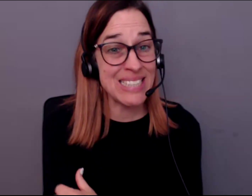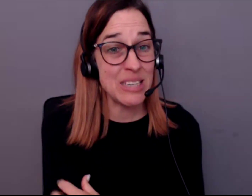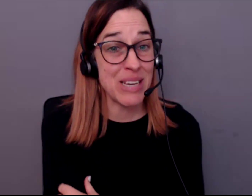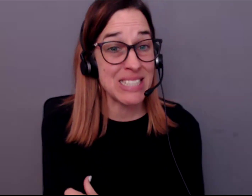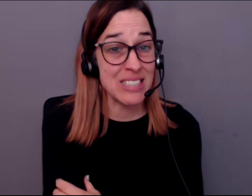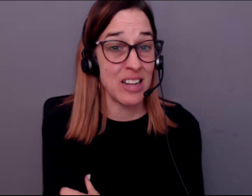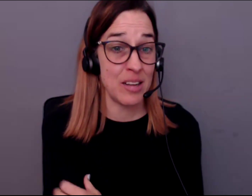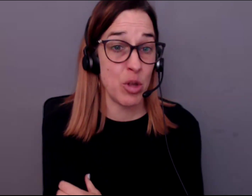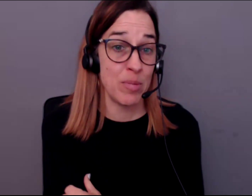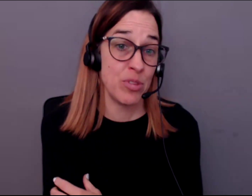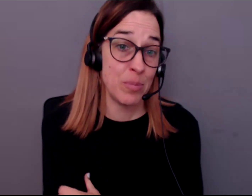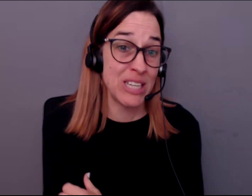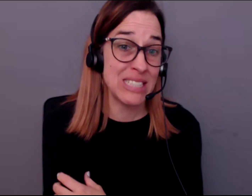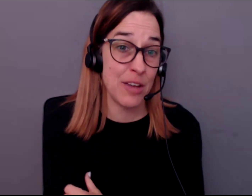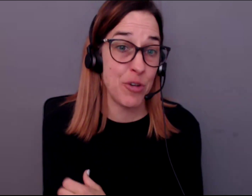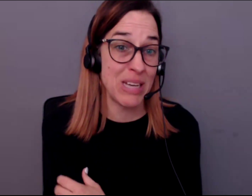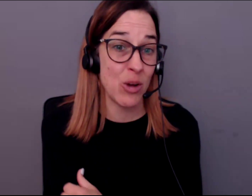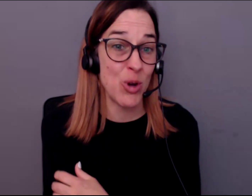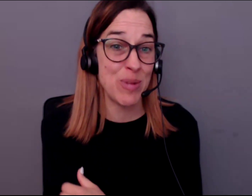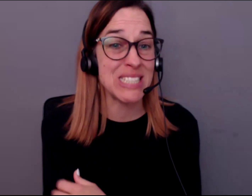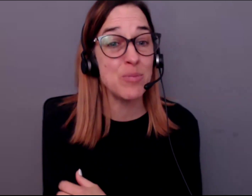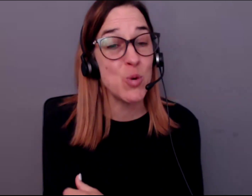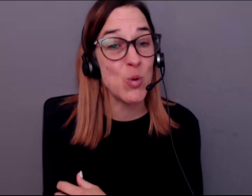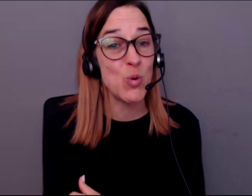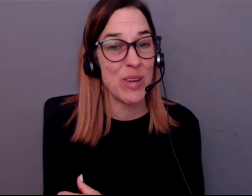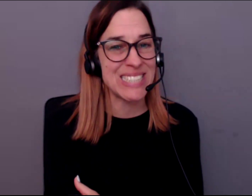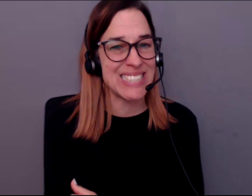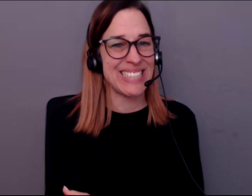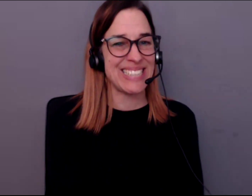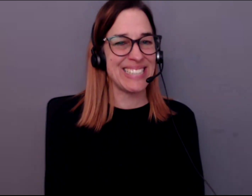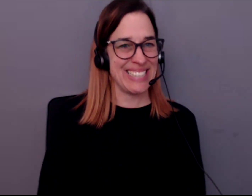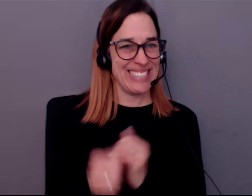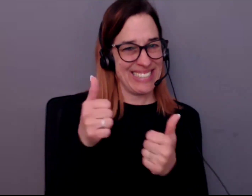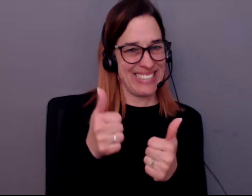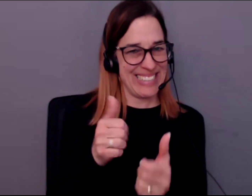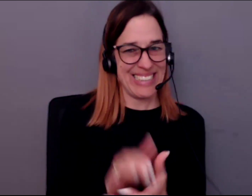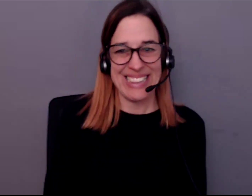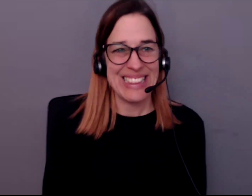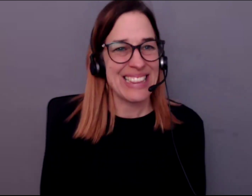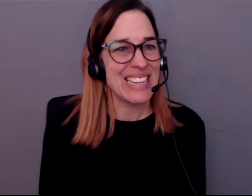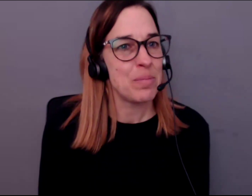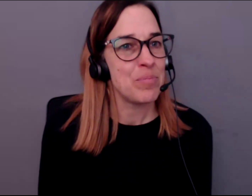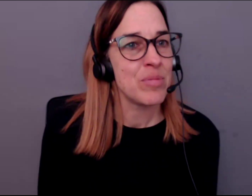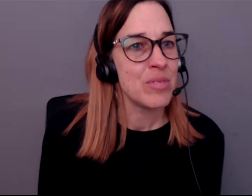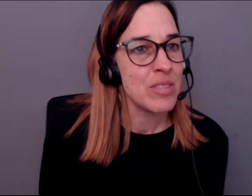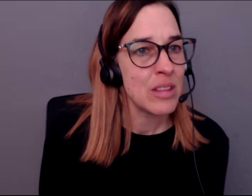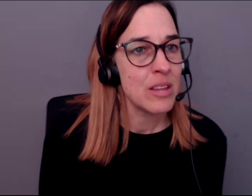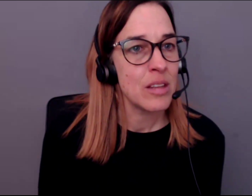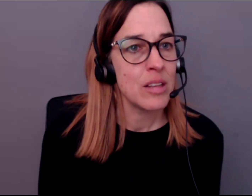Ben merci, merci de me donner cette information-là. Merci beaucoup, merci.